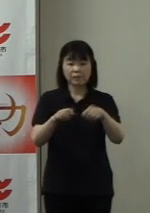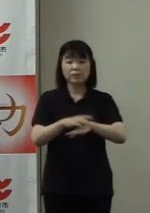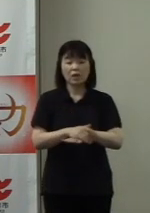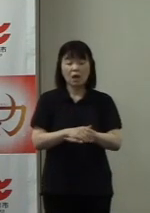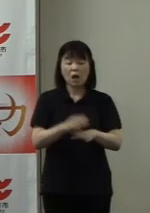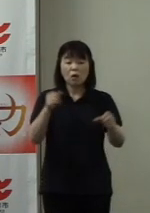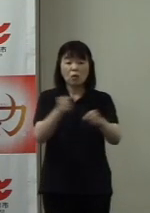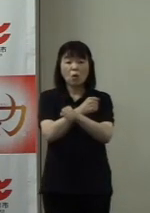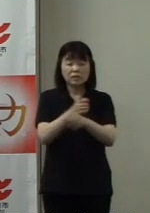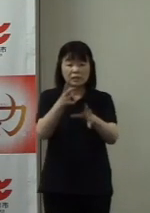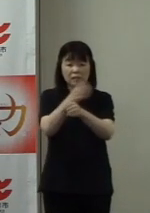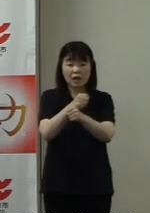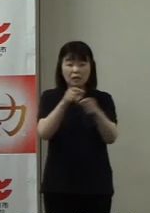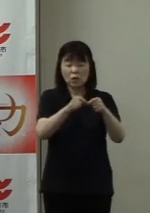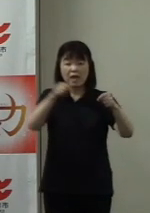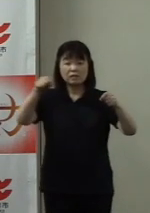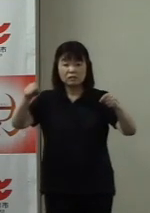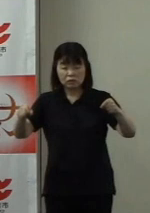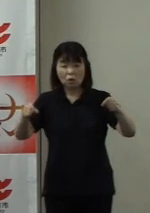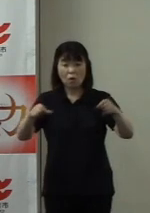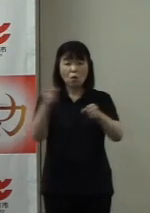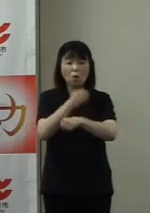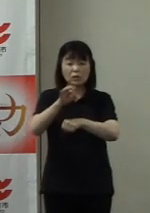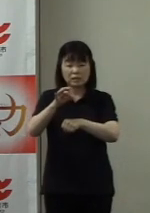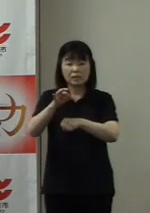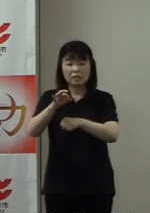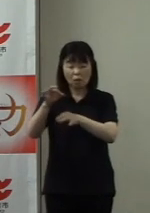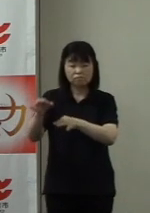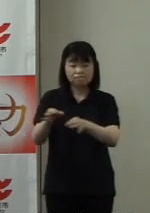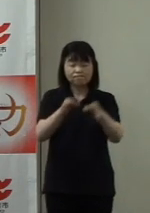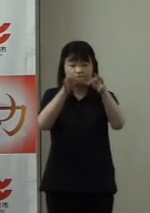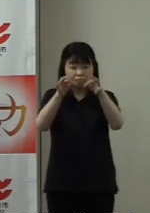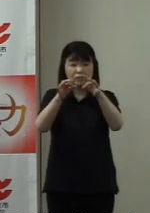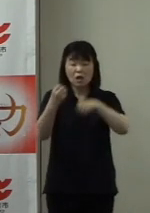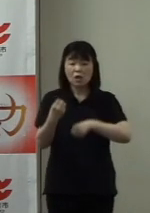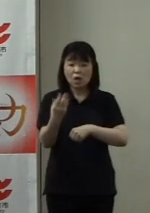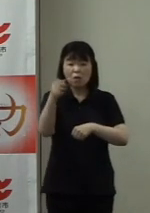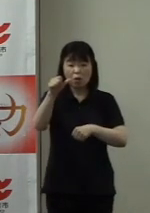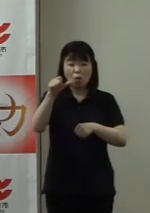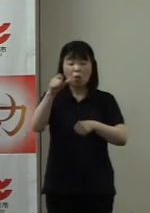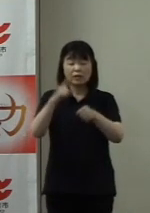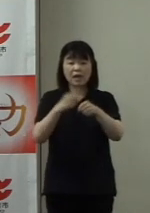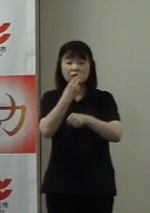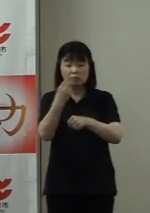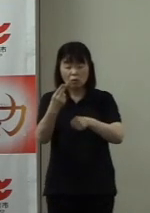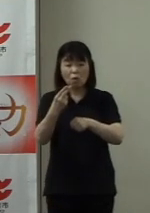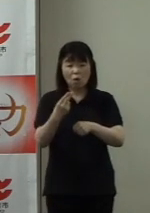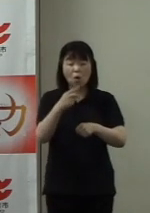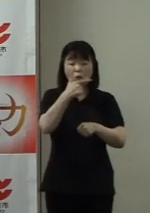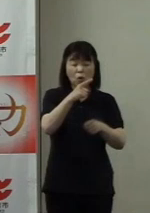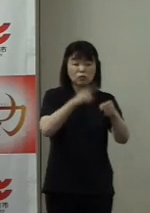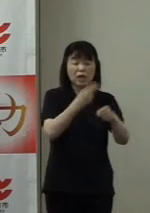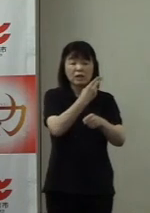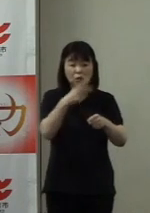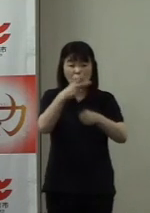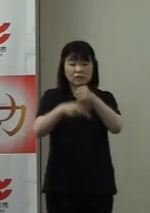び工事費の増額が必要となったことによって、令和5年度と令和6年度まで